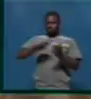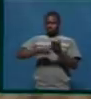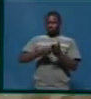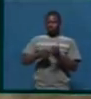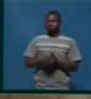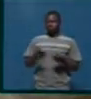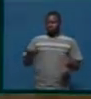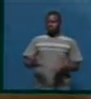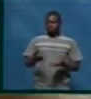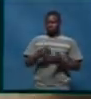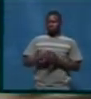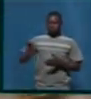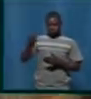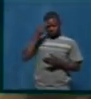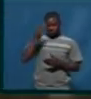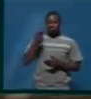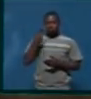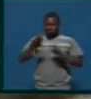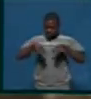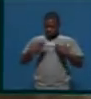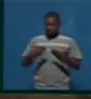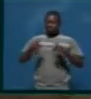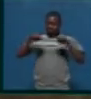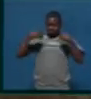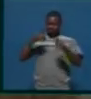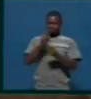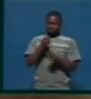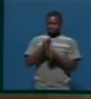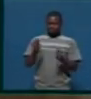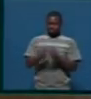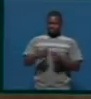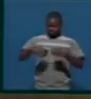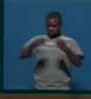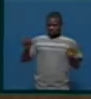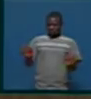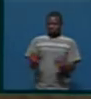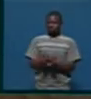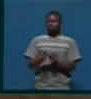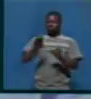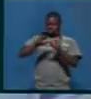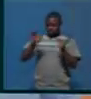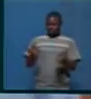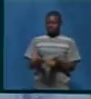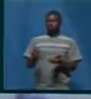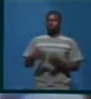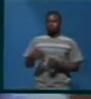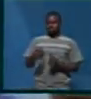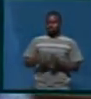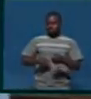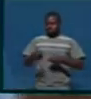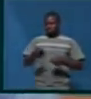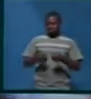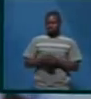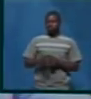Sango s'imprègne de l'état d'avancement des travaux avec les membres du comité de pilotage du projet. Autre lieu, autre